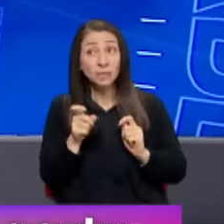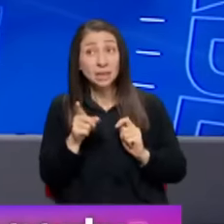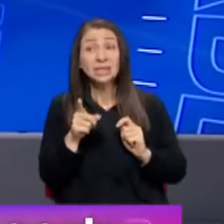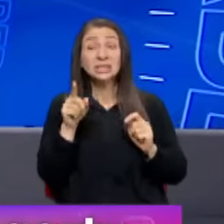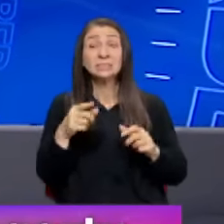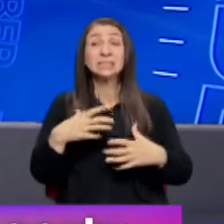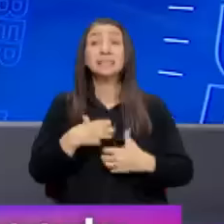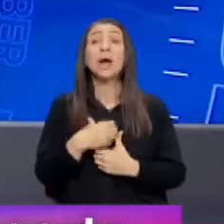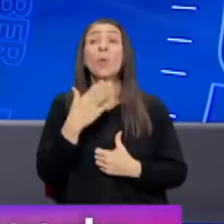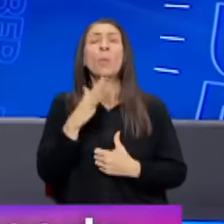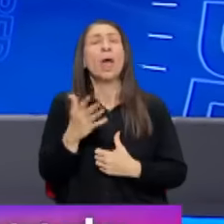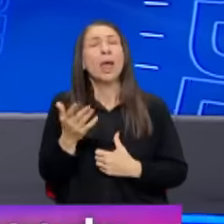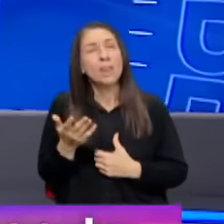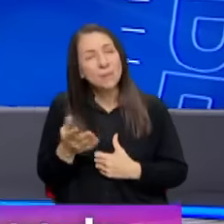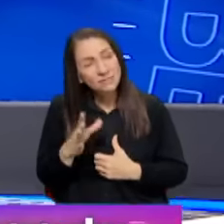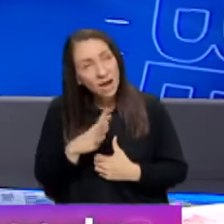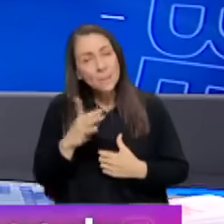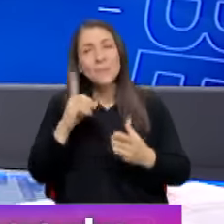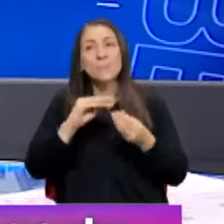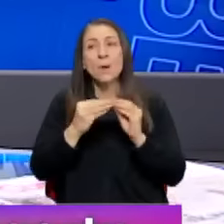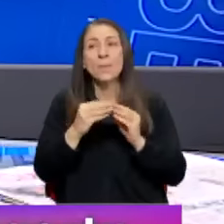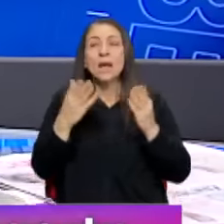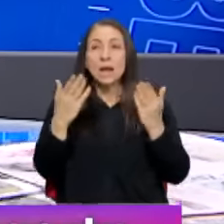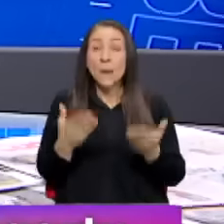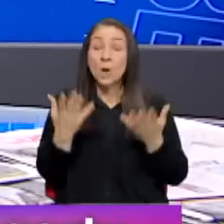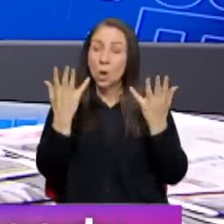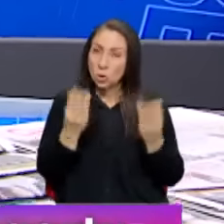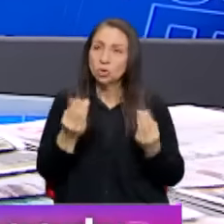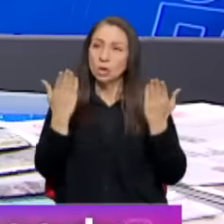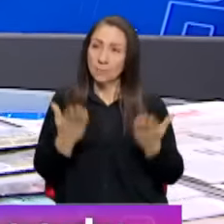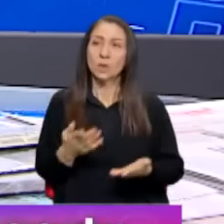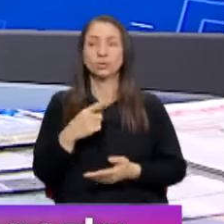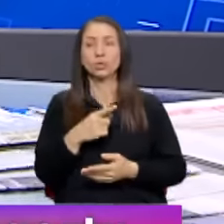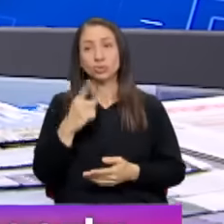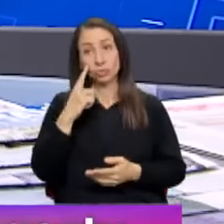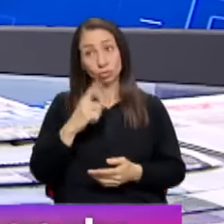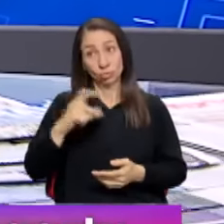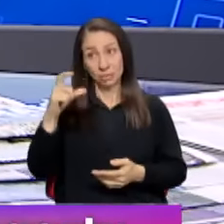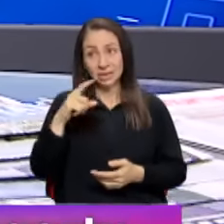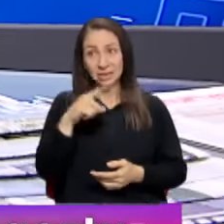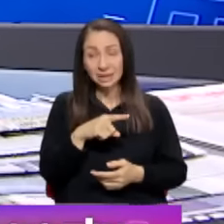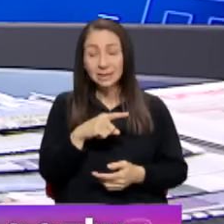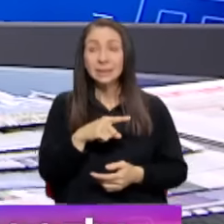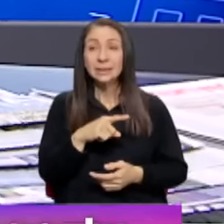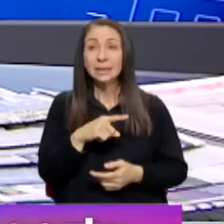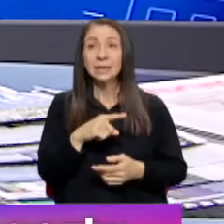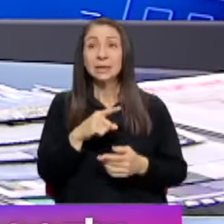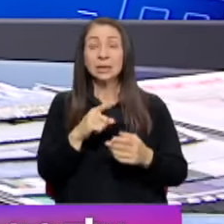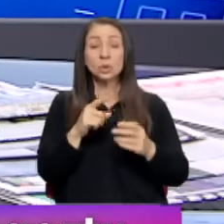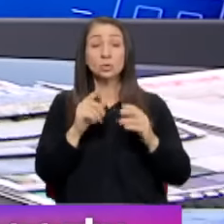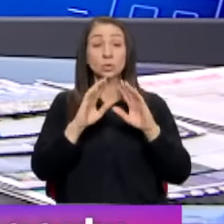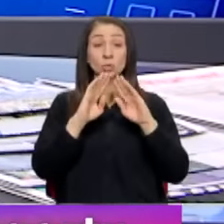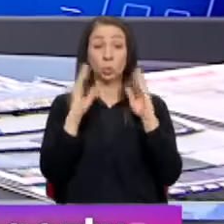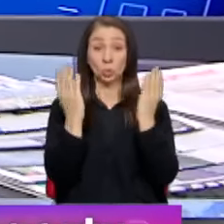Şimdi sıkıntılar yok mu? Elbette var. Bir sıkıntının kabul olduğunu da kabul ediyor Cumhurbaşkanı. İşte